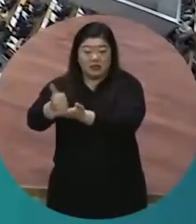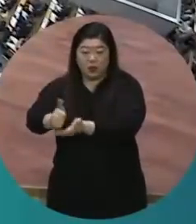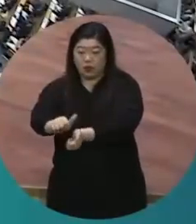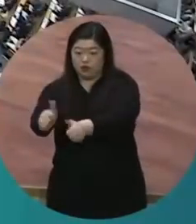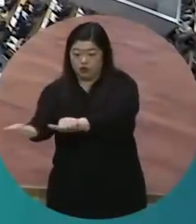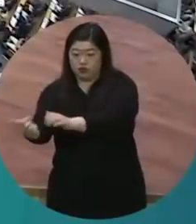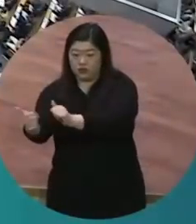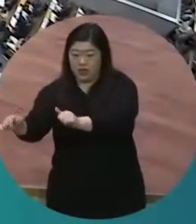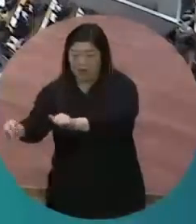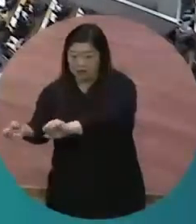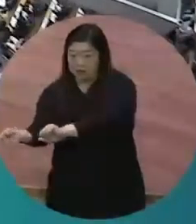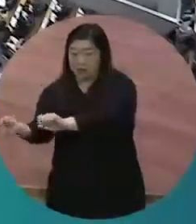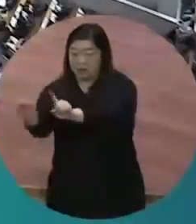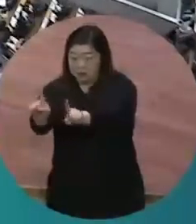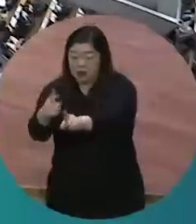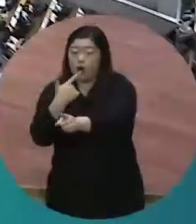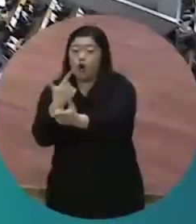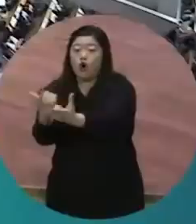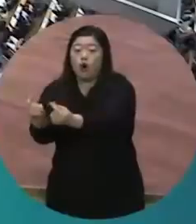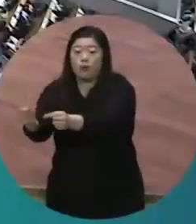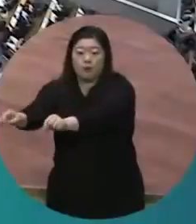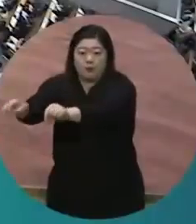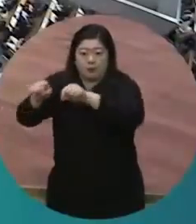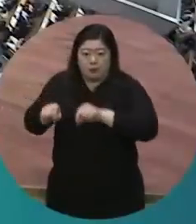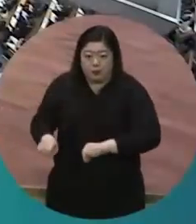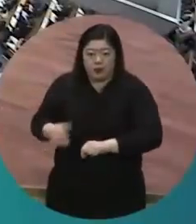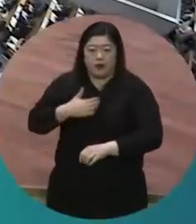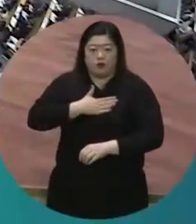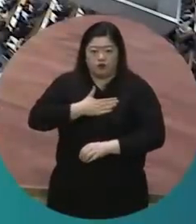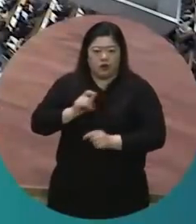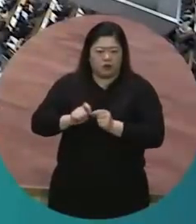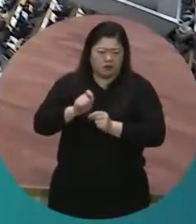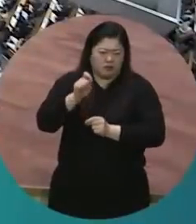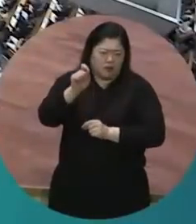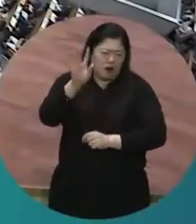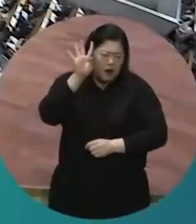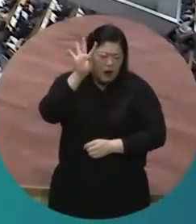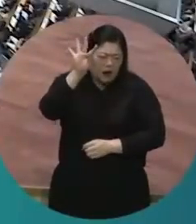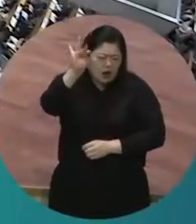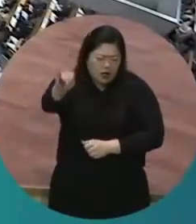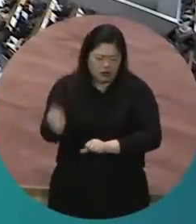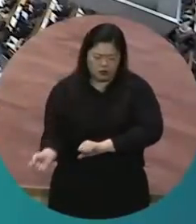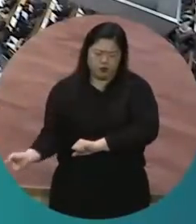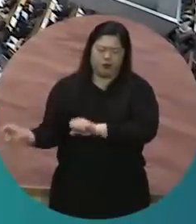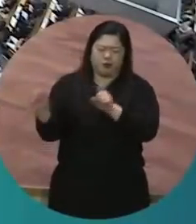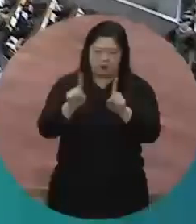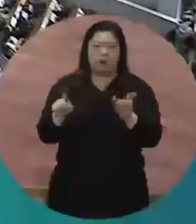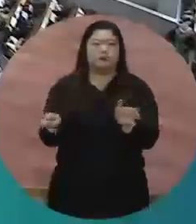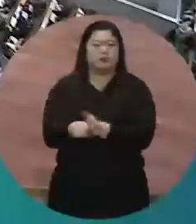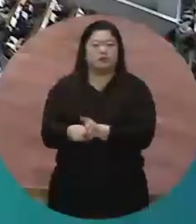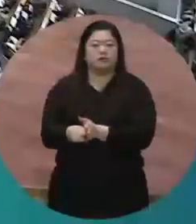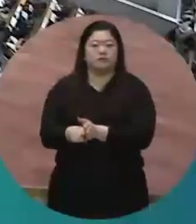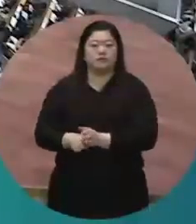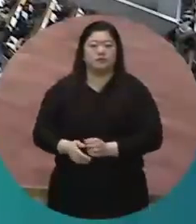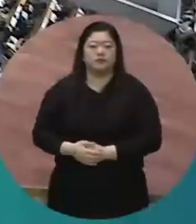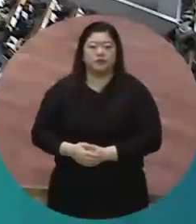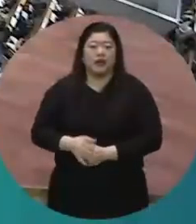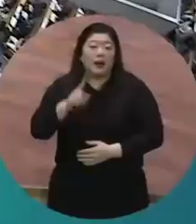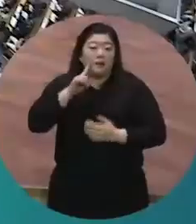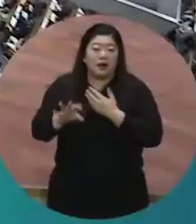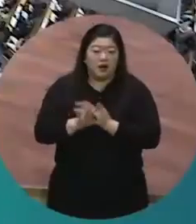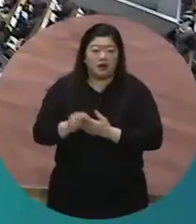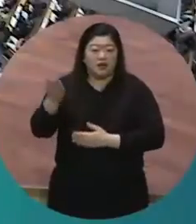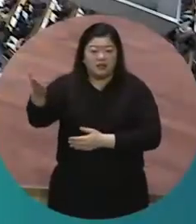자 가운데서 살리심과 같이 우리로 또한 새 생명 가운데서 행하게 하려 함이라. 만일 우리가